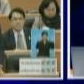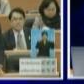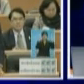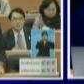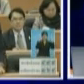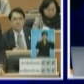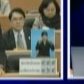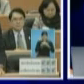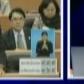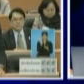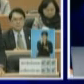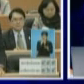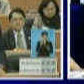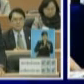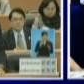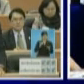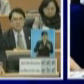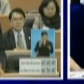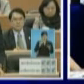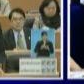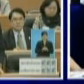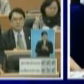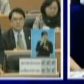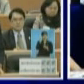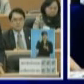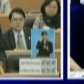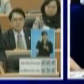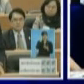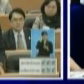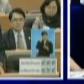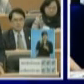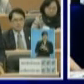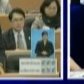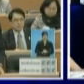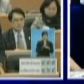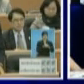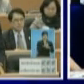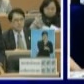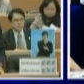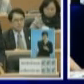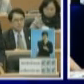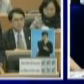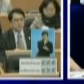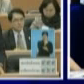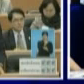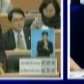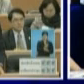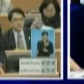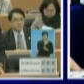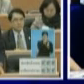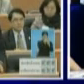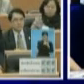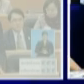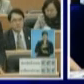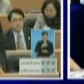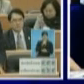เทศผูกเข้าไปด้วยนะ ใช่แล้วอย่างนึงเนี่ยชัดๆถ้าเป็นข้าราชการไปทำผมตอนบ่ายสองเนี่ยแล้ววิ่งกลับมาตอกบัตรตอน4โมงเย็นเนี่ยเ